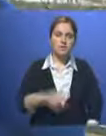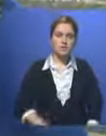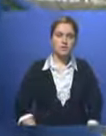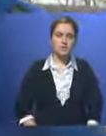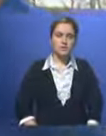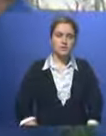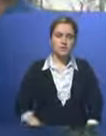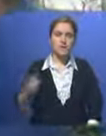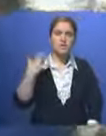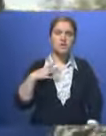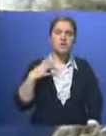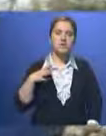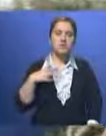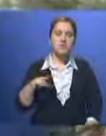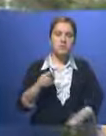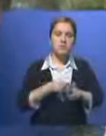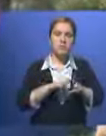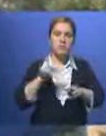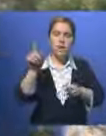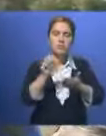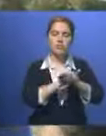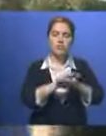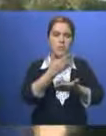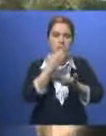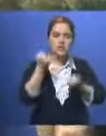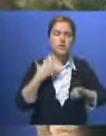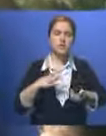море? Почему выходили в море без разрешения документов?